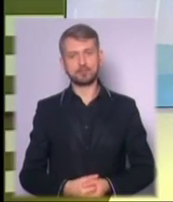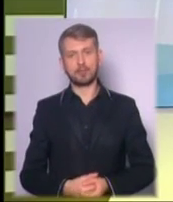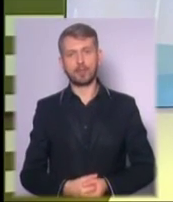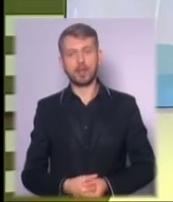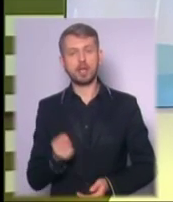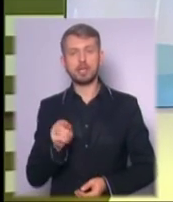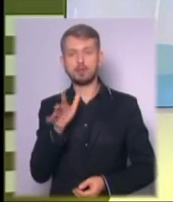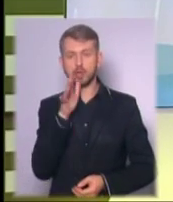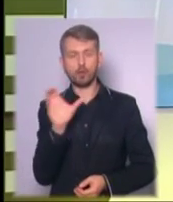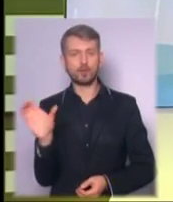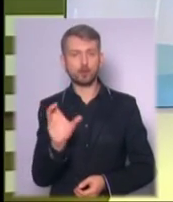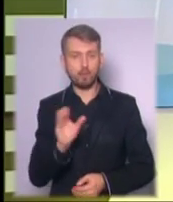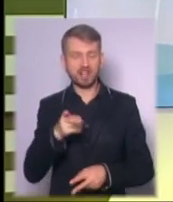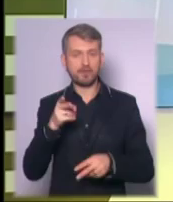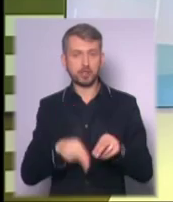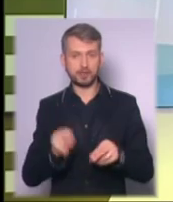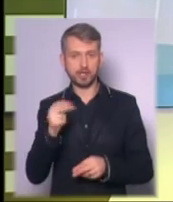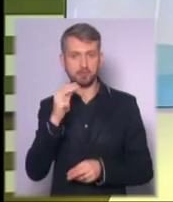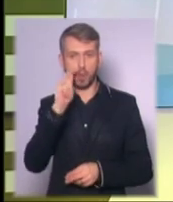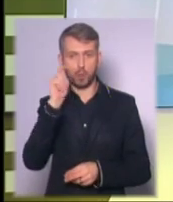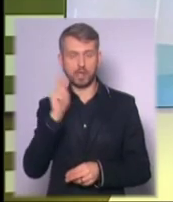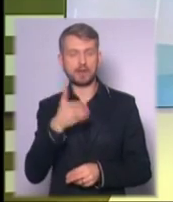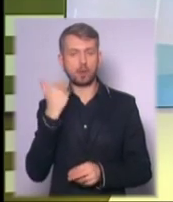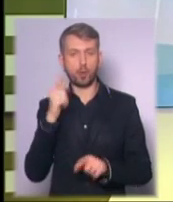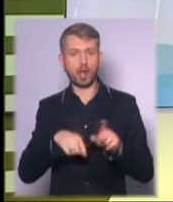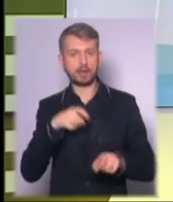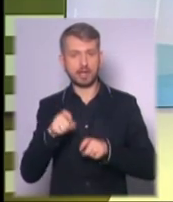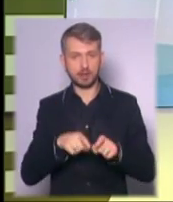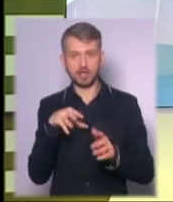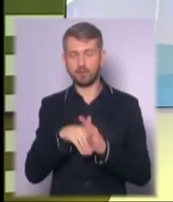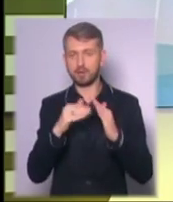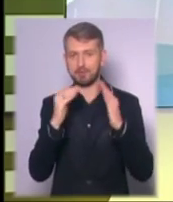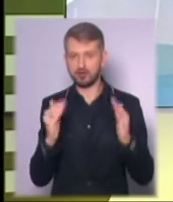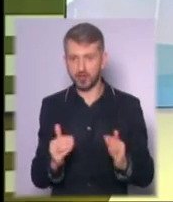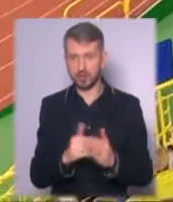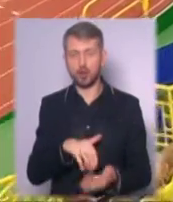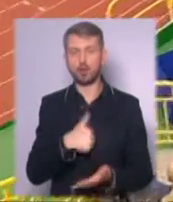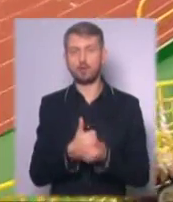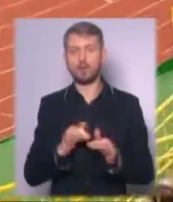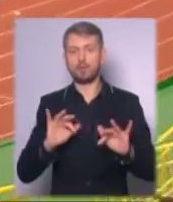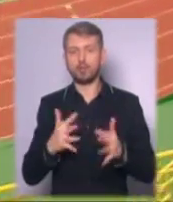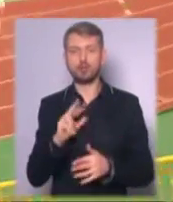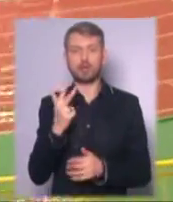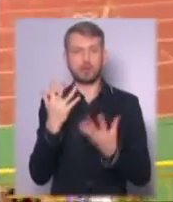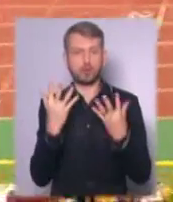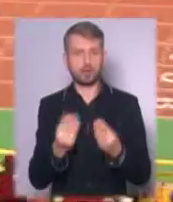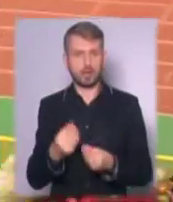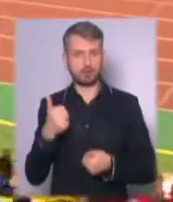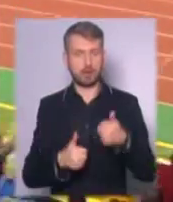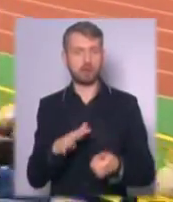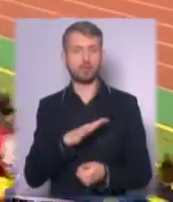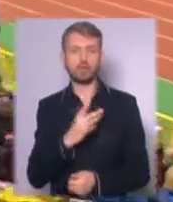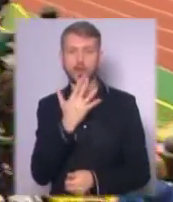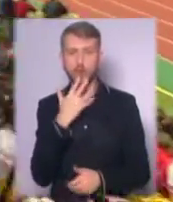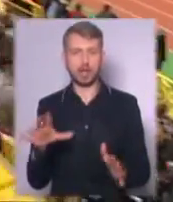Тим часом у Сумах завершився чемпіонат України з легкої атлетики у приміщенні. Головною подією 3-го дня змагань став